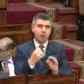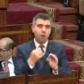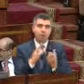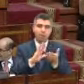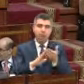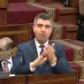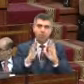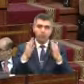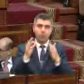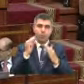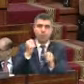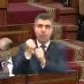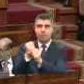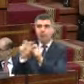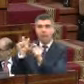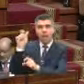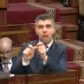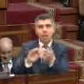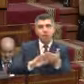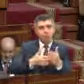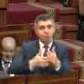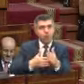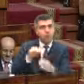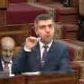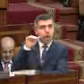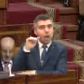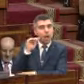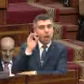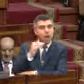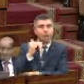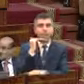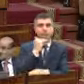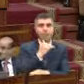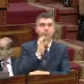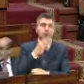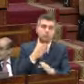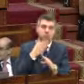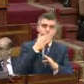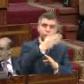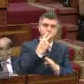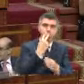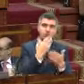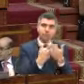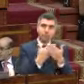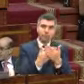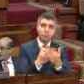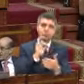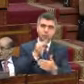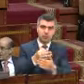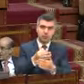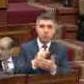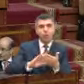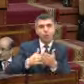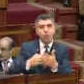اللي كتشتغل بصدق. تحرك على مستوى اقليم سيدي فني كان تحركا سريعا جدا، والمنطقه كلها طوقت